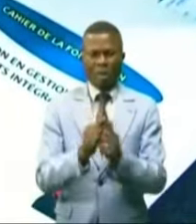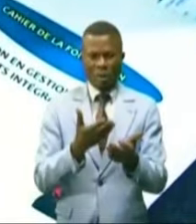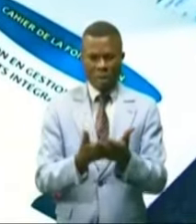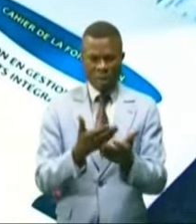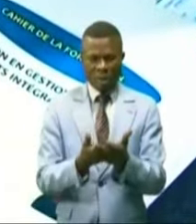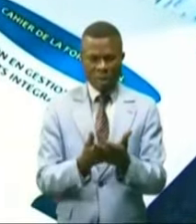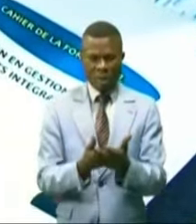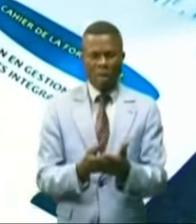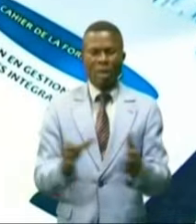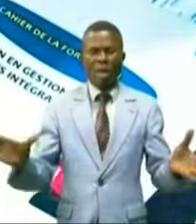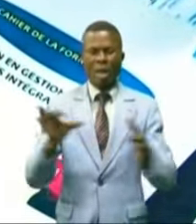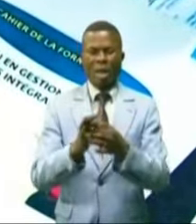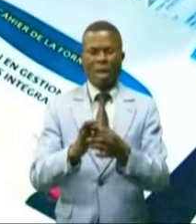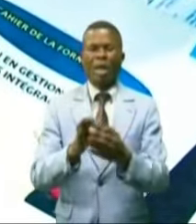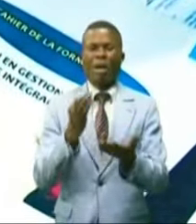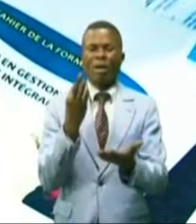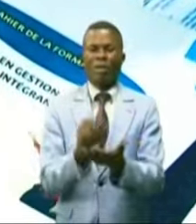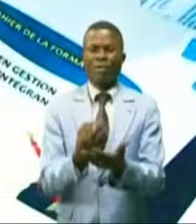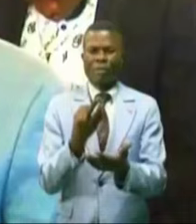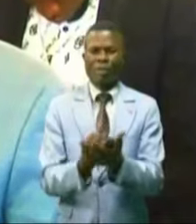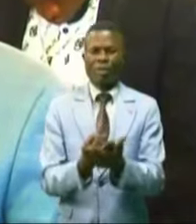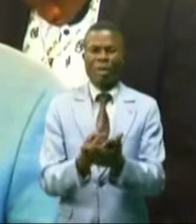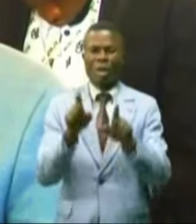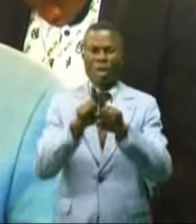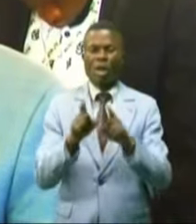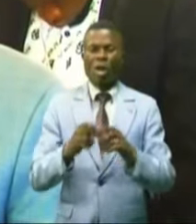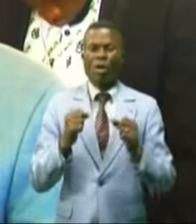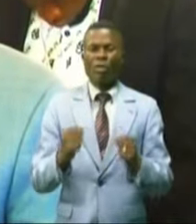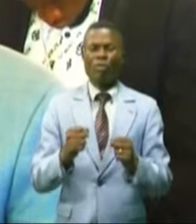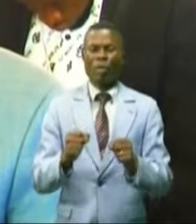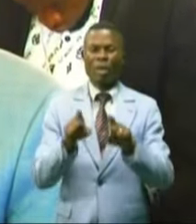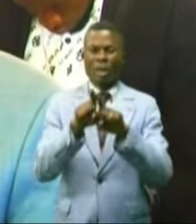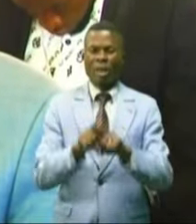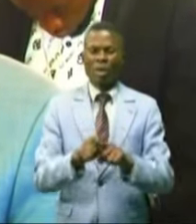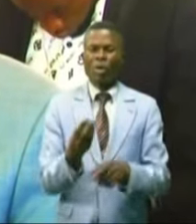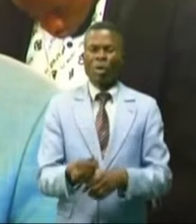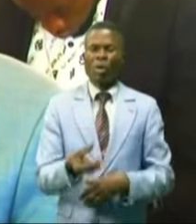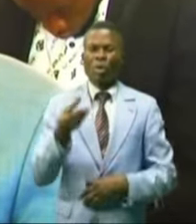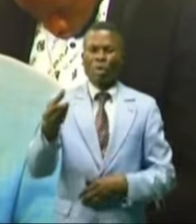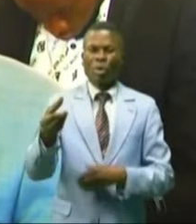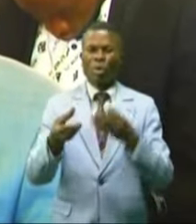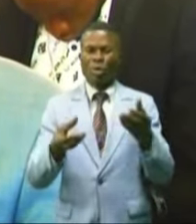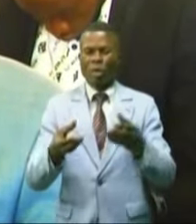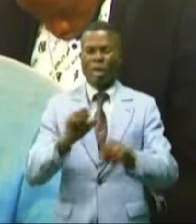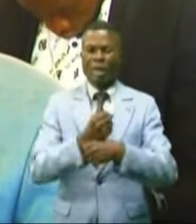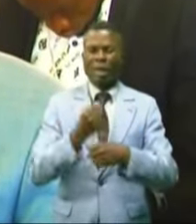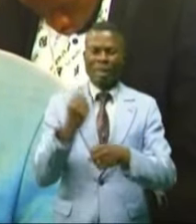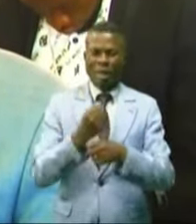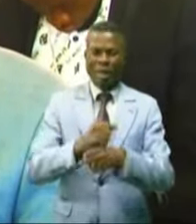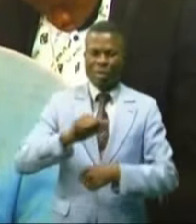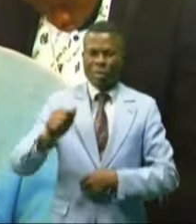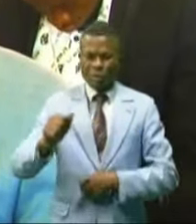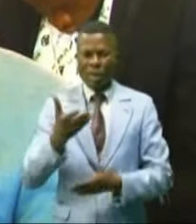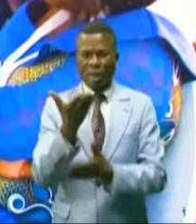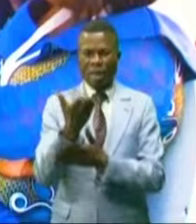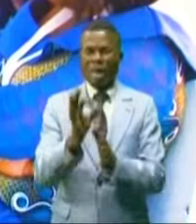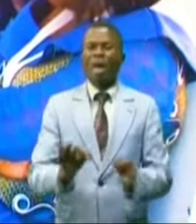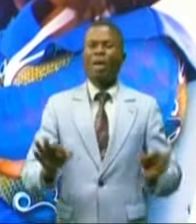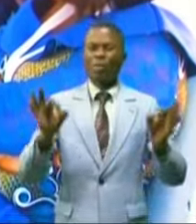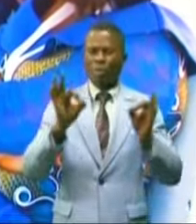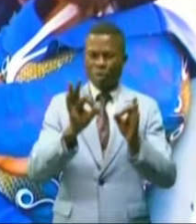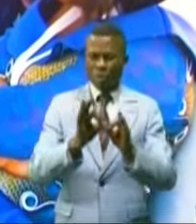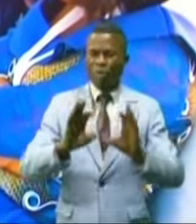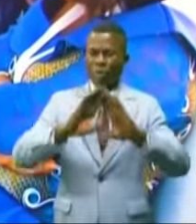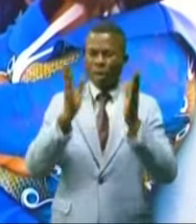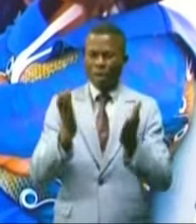à l'inclusion financière et à l'accès durable au financement pour les femmes entrepreneurs, suscite une grande importance de tous